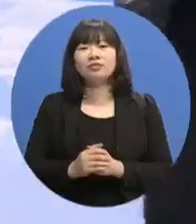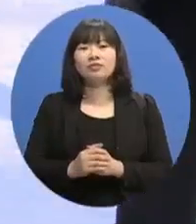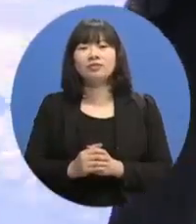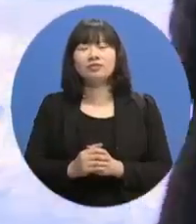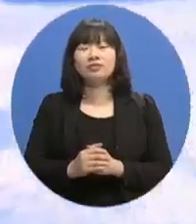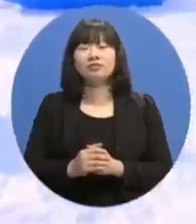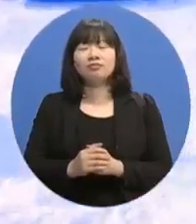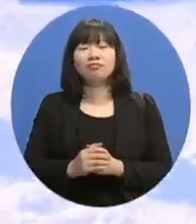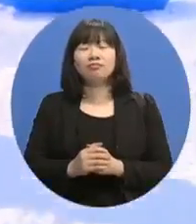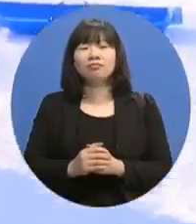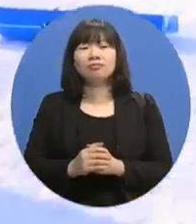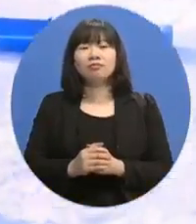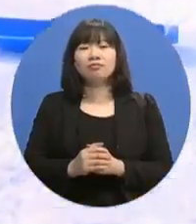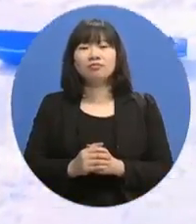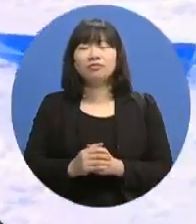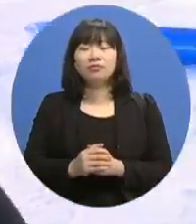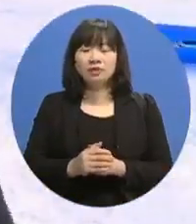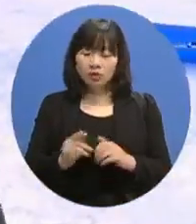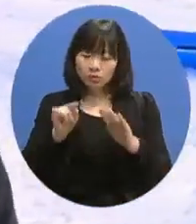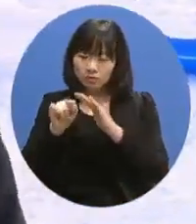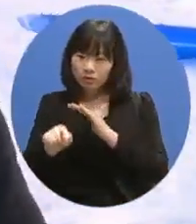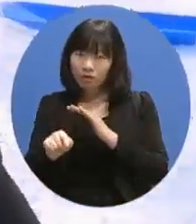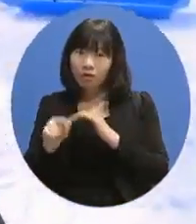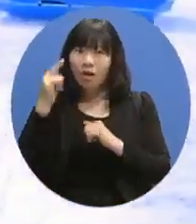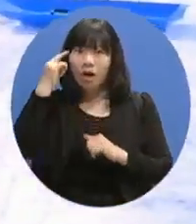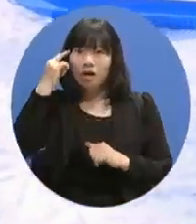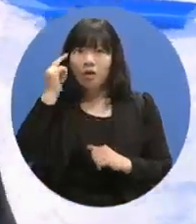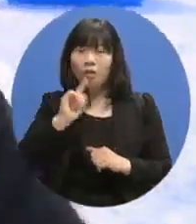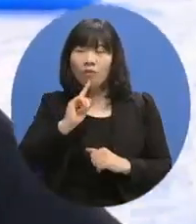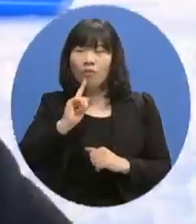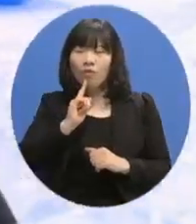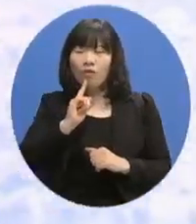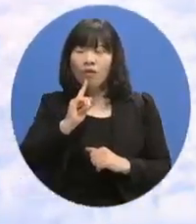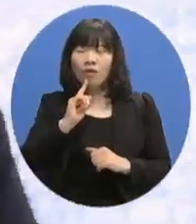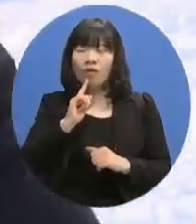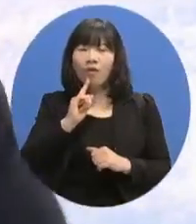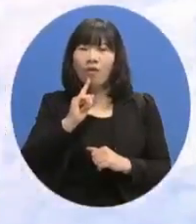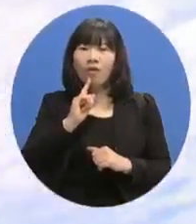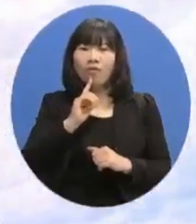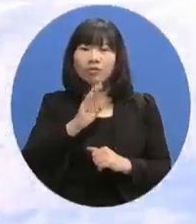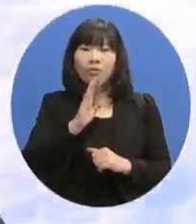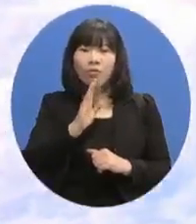우리 여기도 들어가. 여기도 들어갈 거야? 그럼. 어머 세상에.